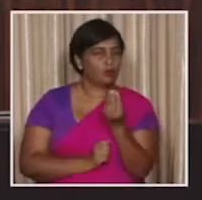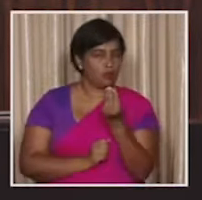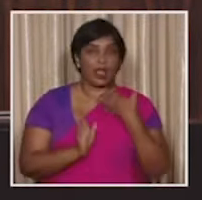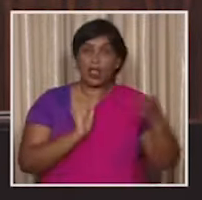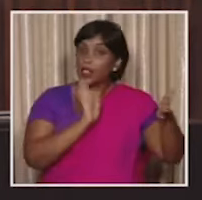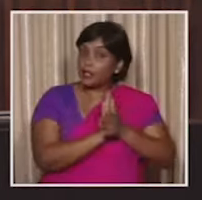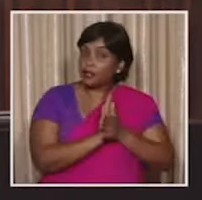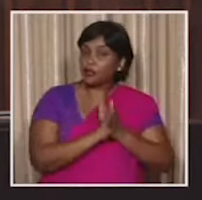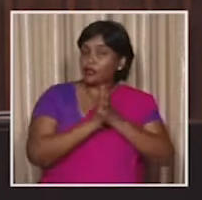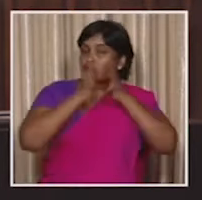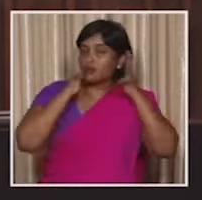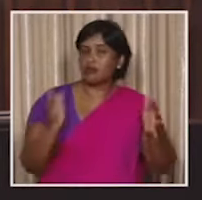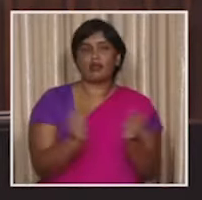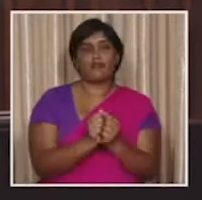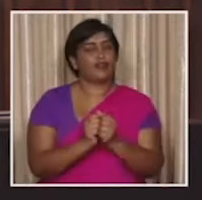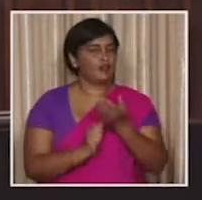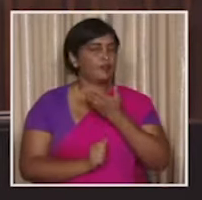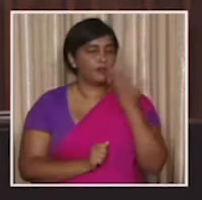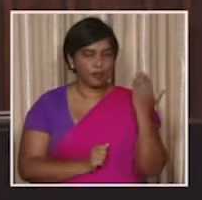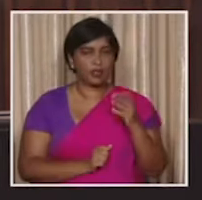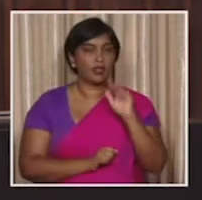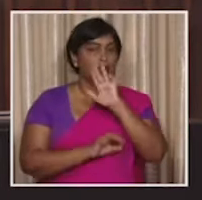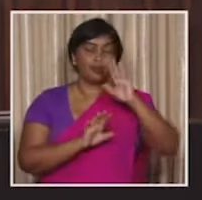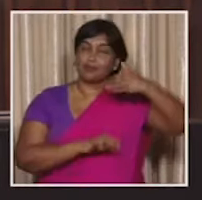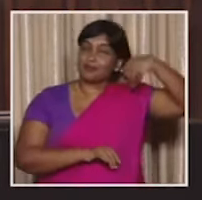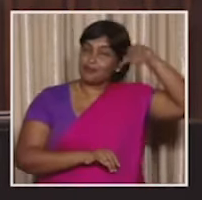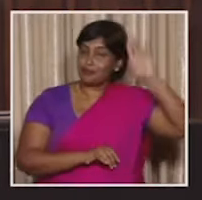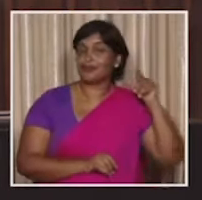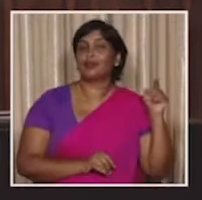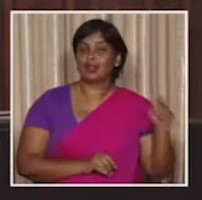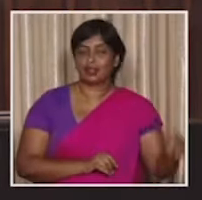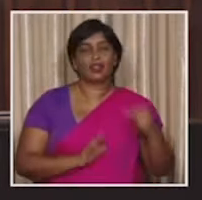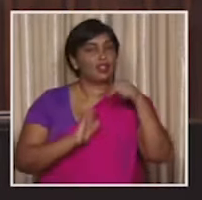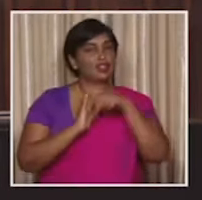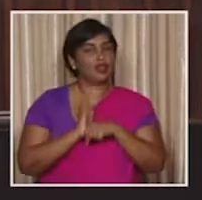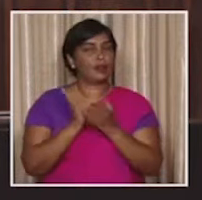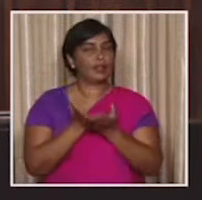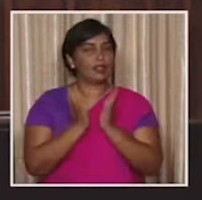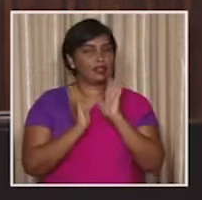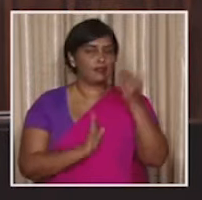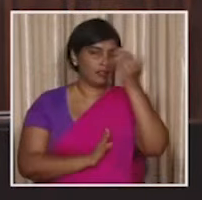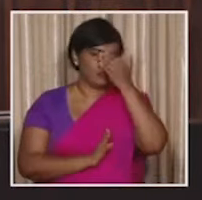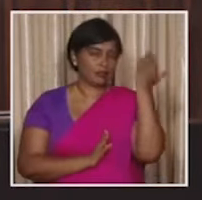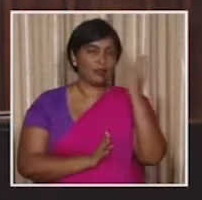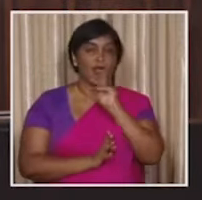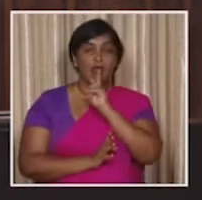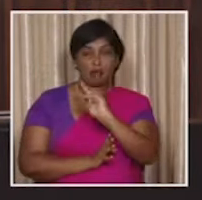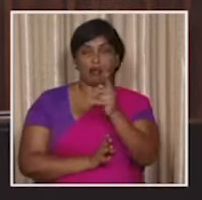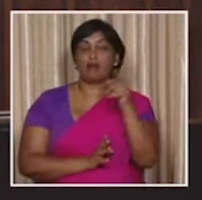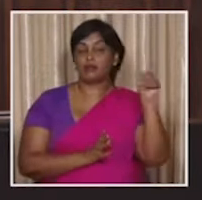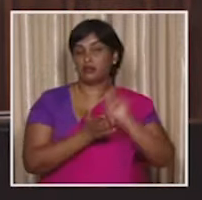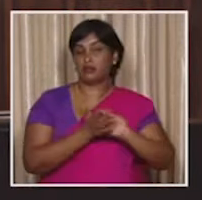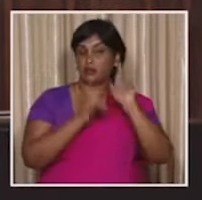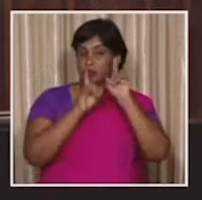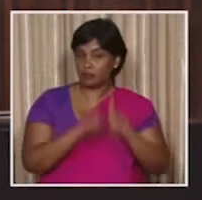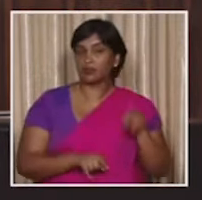වුණොත් අපට බොහෝ දේ කළ හැකි. 19 වෙනි සියවසේ දකුණු ඉන්දියාවේ විසු දෙමළ මහා කවි භාරති මෙන්න